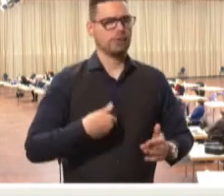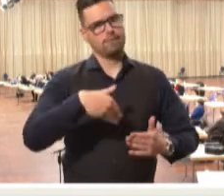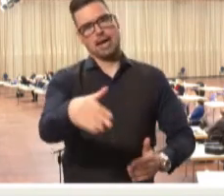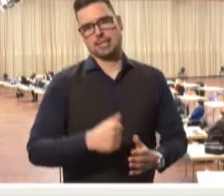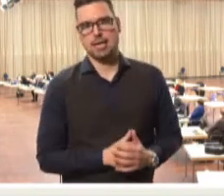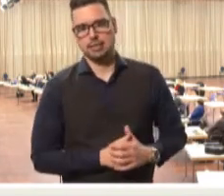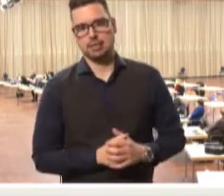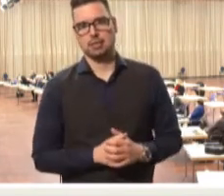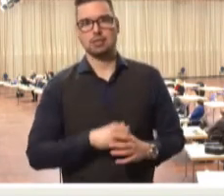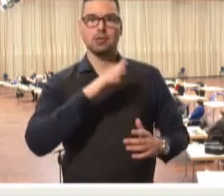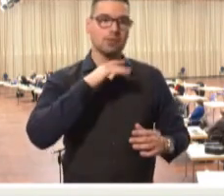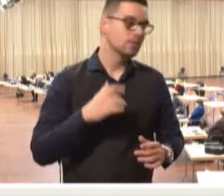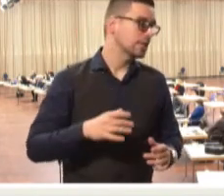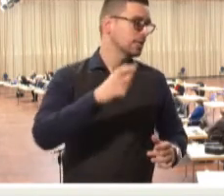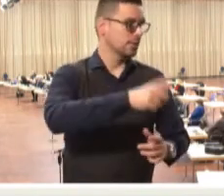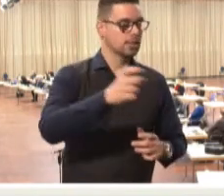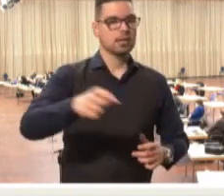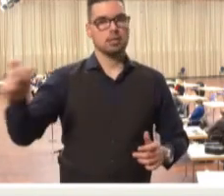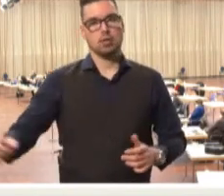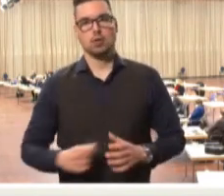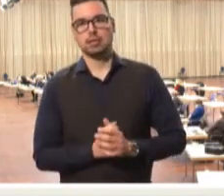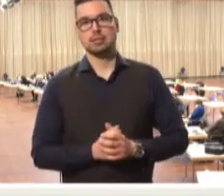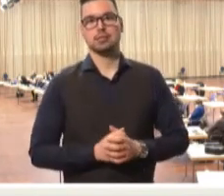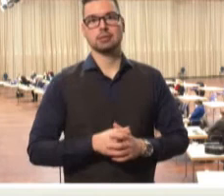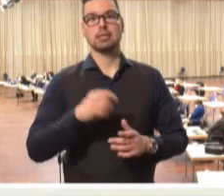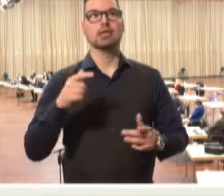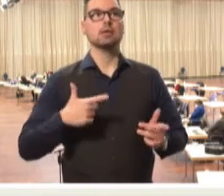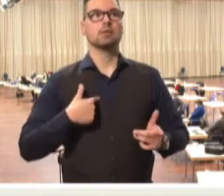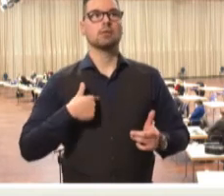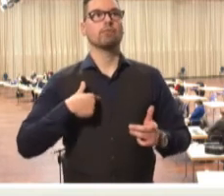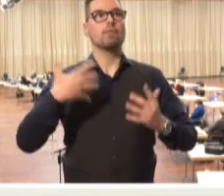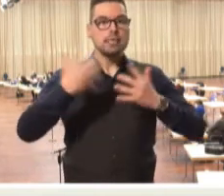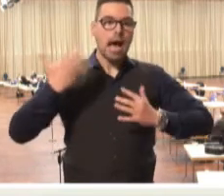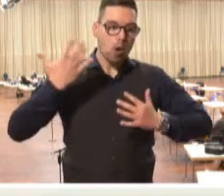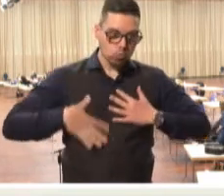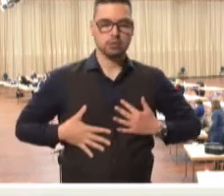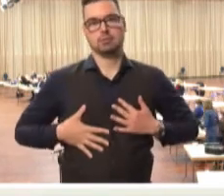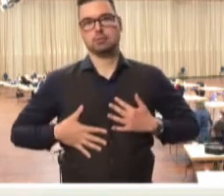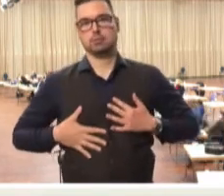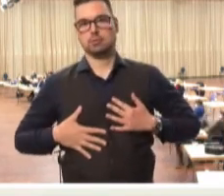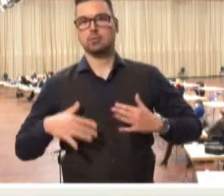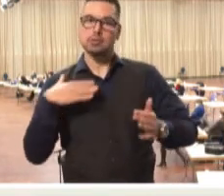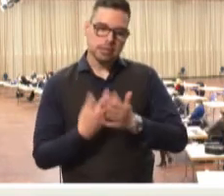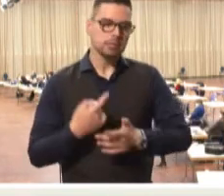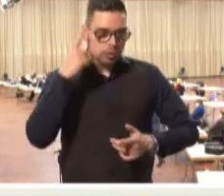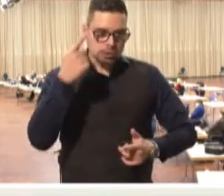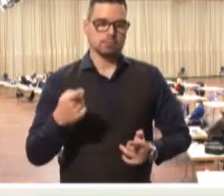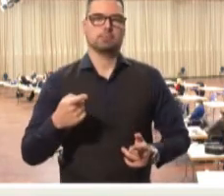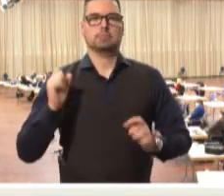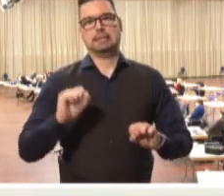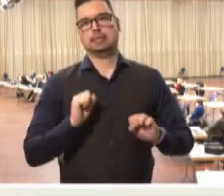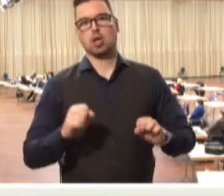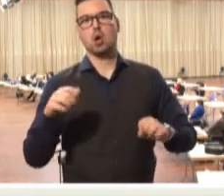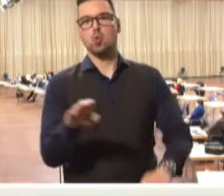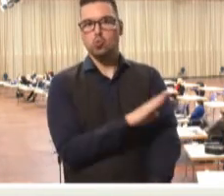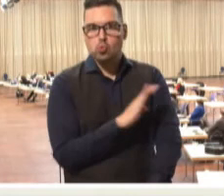fortführen. Viele Leute im ländlichen Raum verlassen sich darauf, was wir Ihnen zugesagt haben. Und ich bin mir absolut sicher, die Kolleginnen und